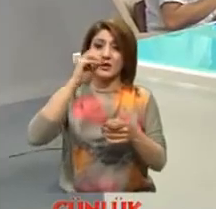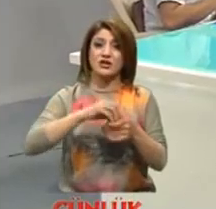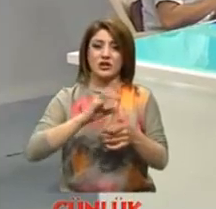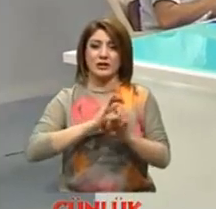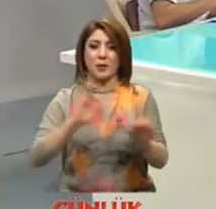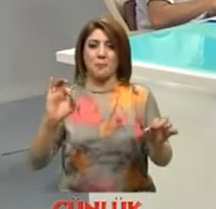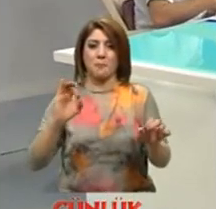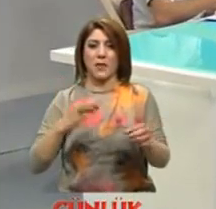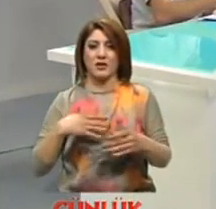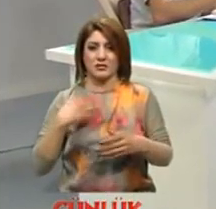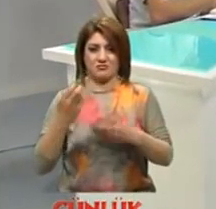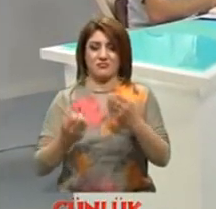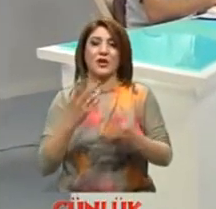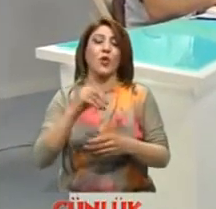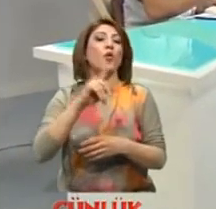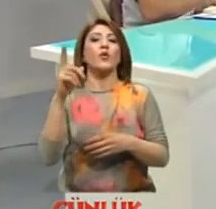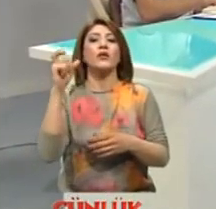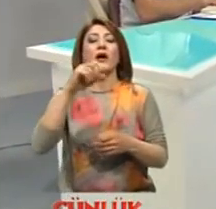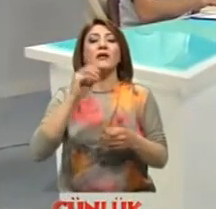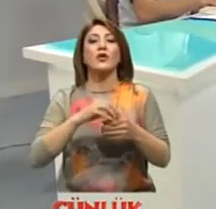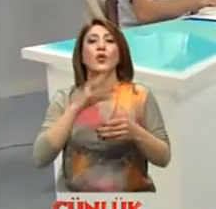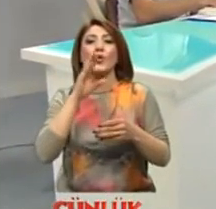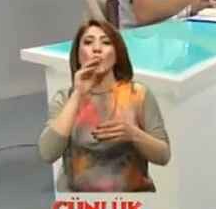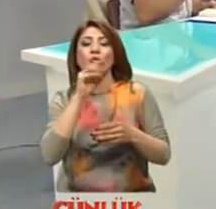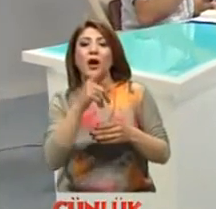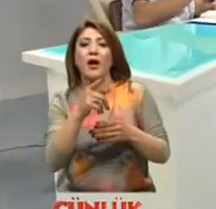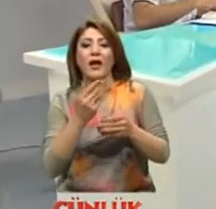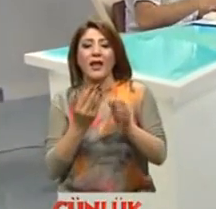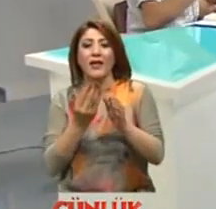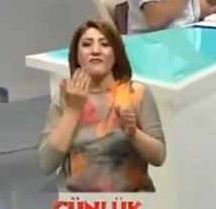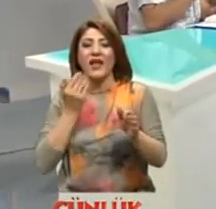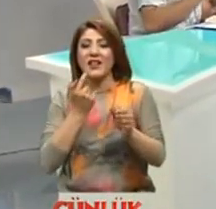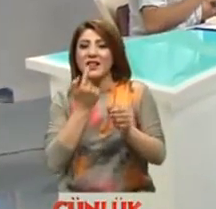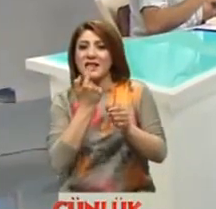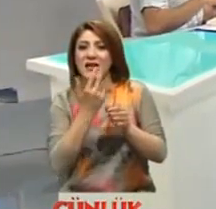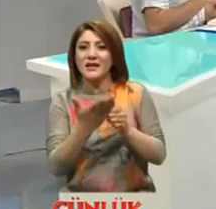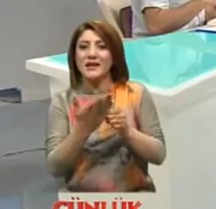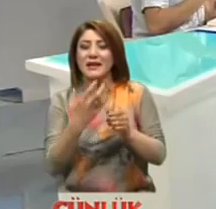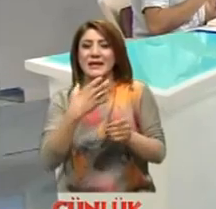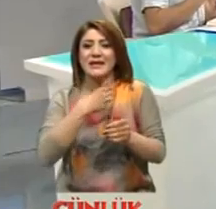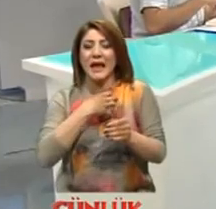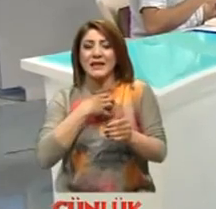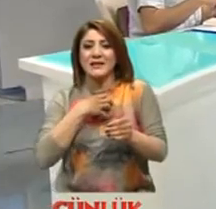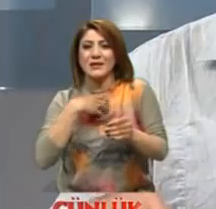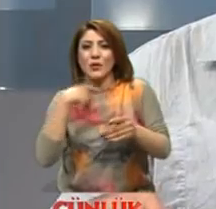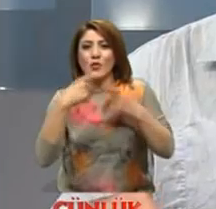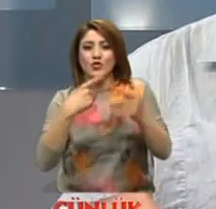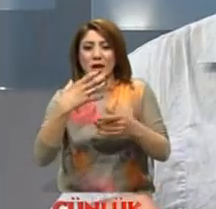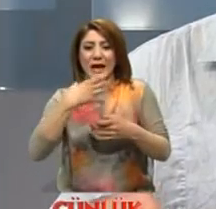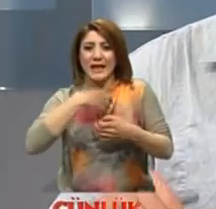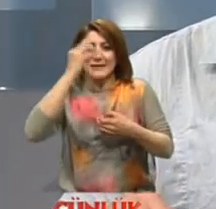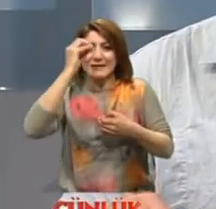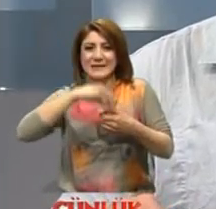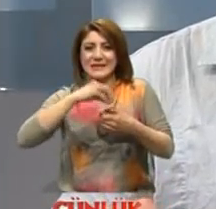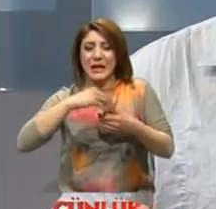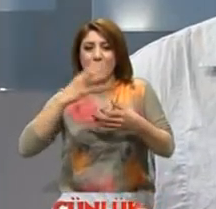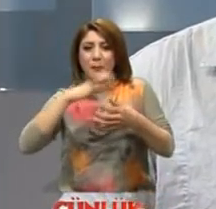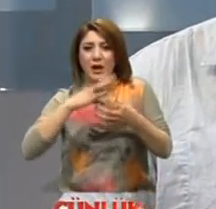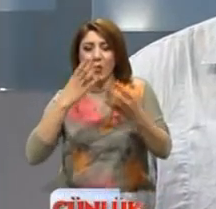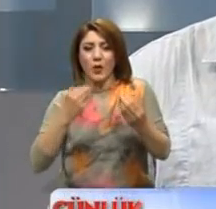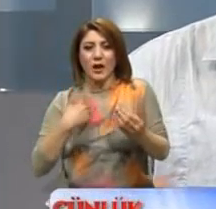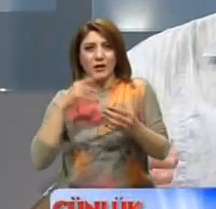özelliklerini edinirken dilin, 10 aylık dönemde konuşmanın hemen öncesi dilin o kendi konuştukları dile özgü özelliklerini